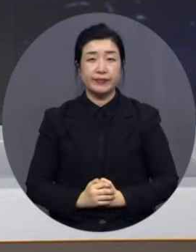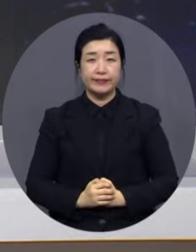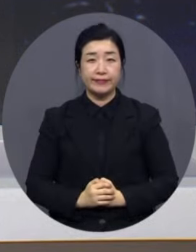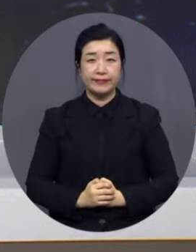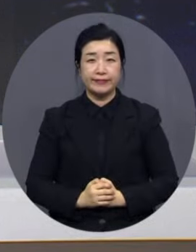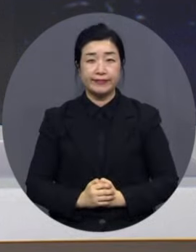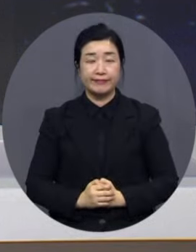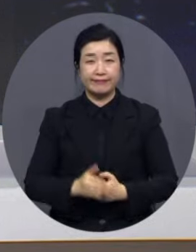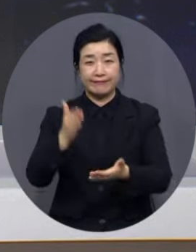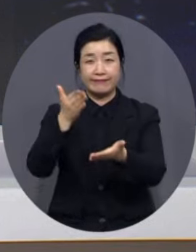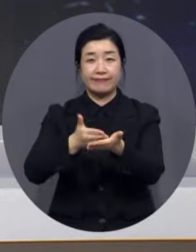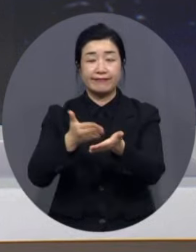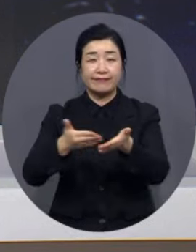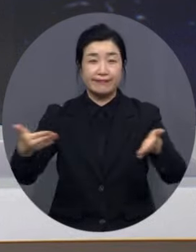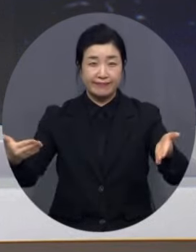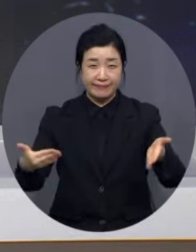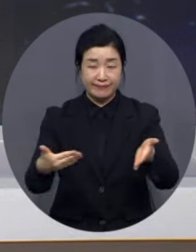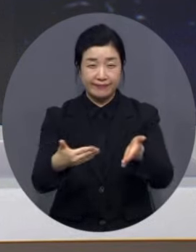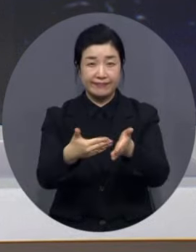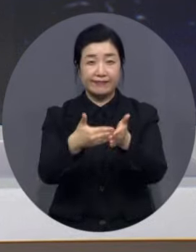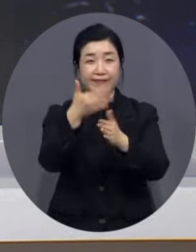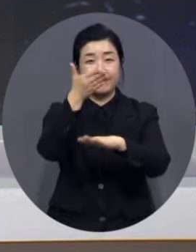중입니다 뉴스데스크